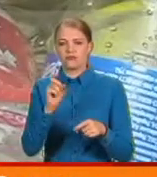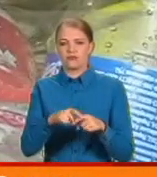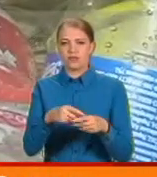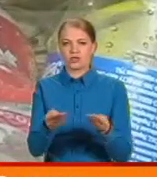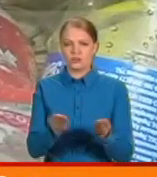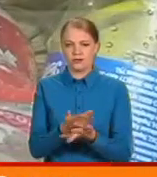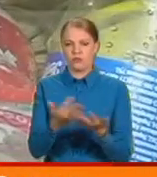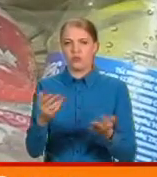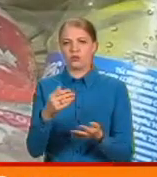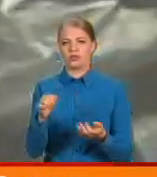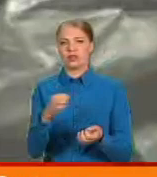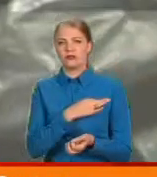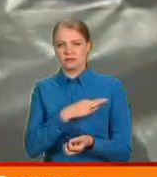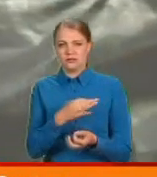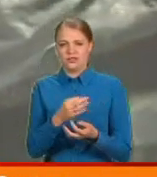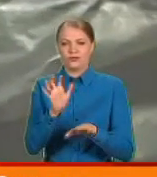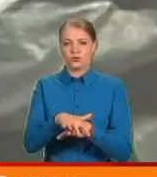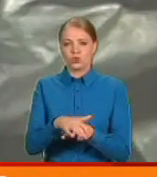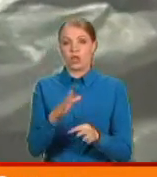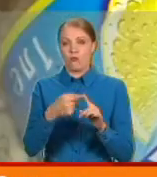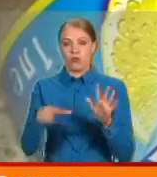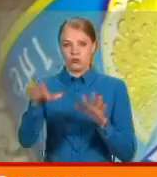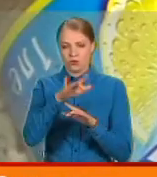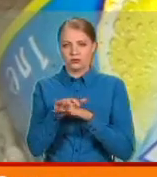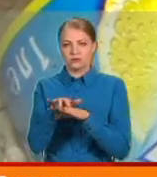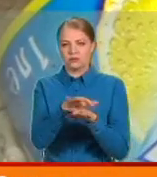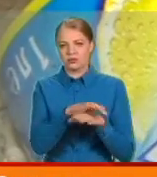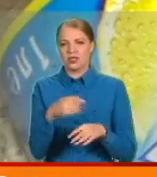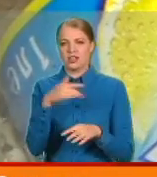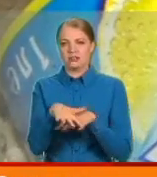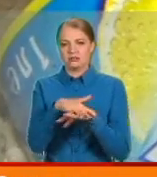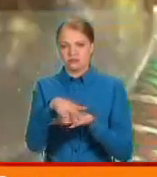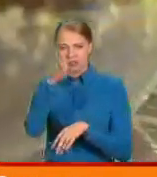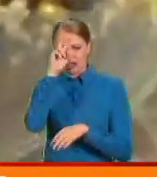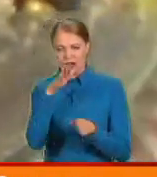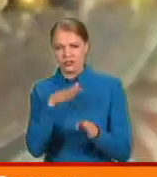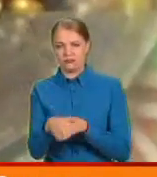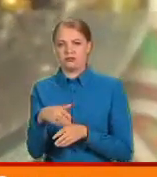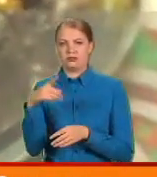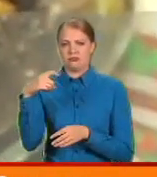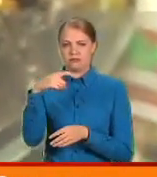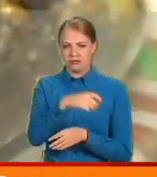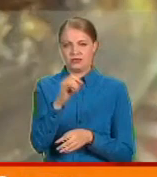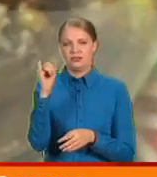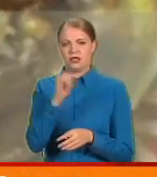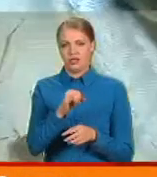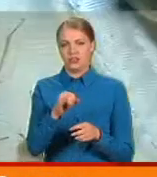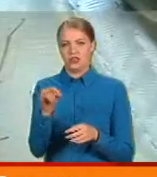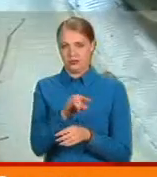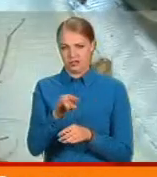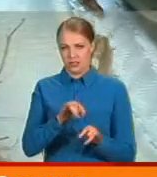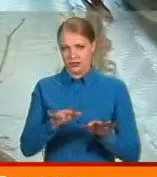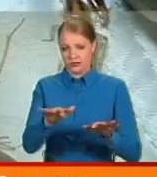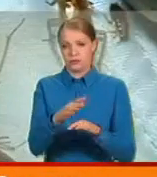посуд, купи ганчір'я та взуття. А по всьому тому скарбові ганяють зграї тарганів, повзають опариші та шниряють